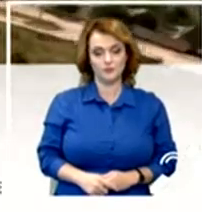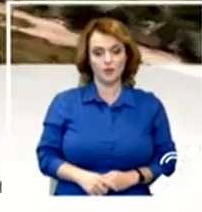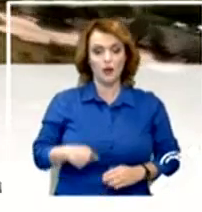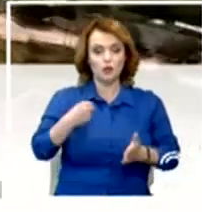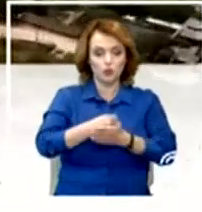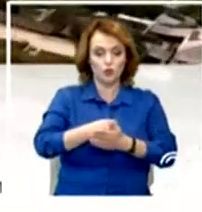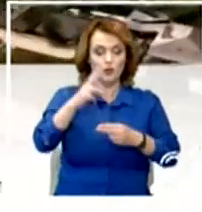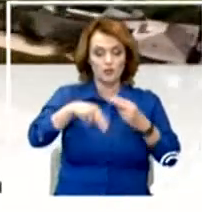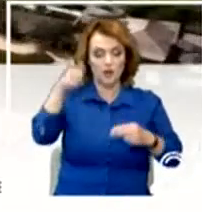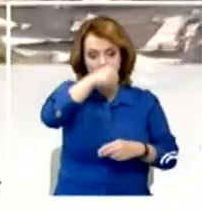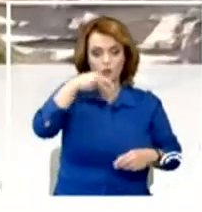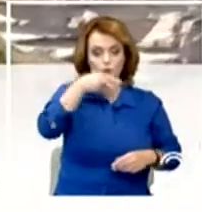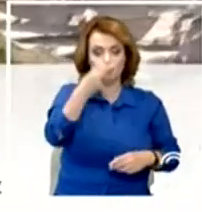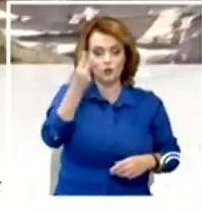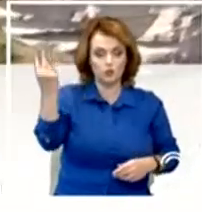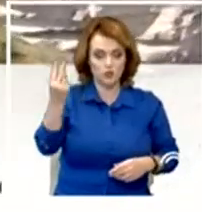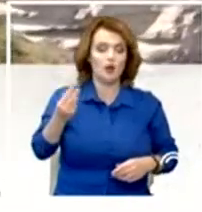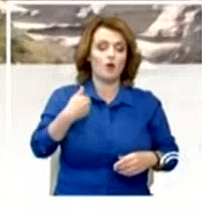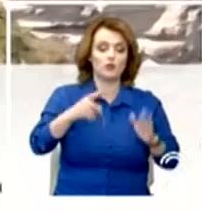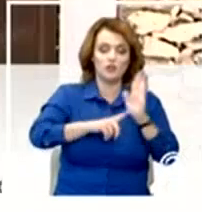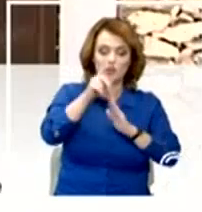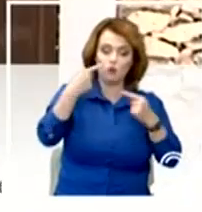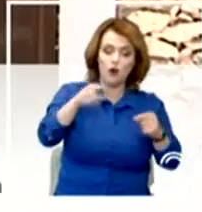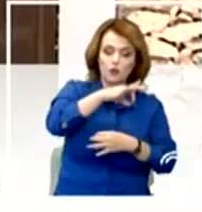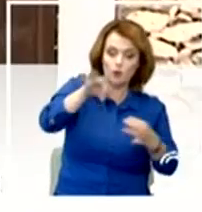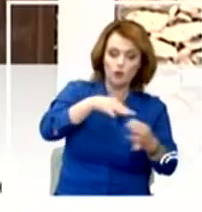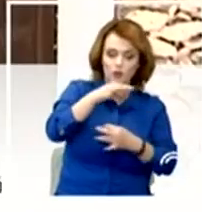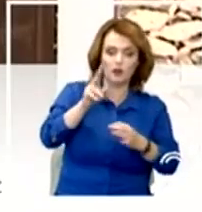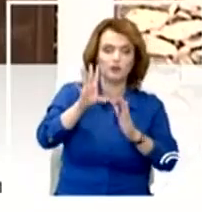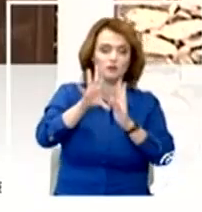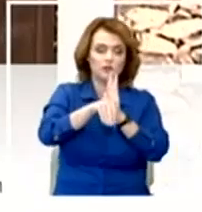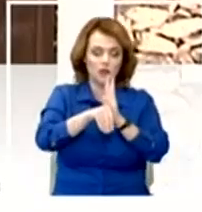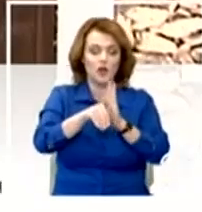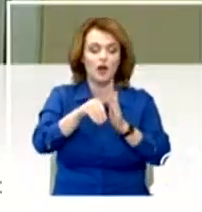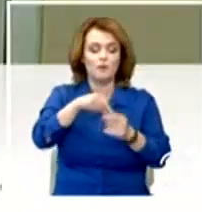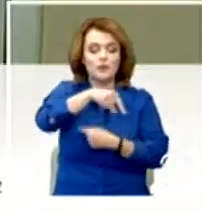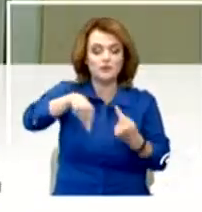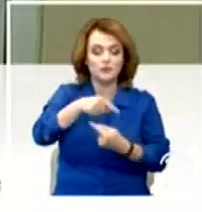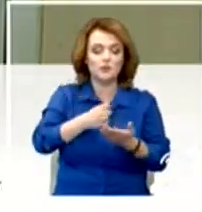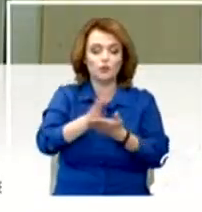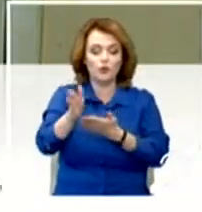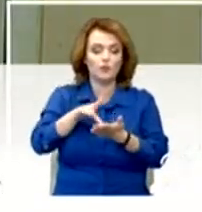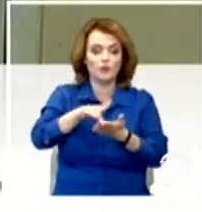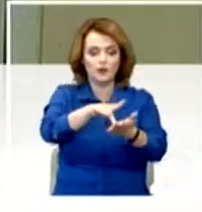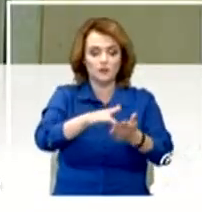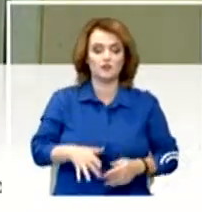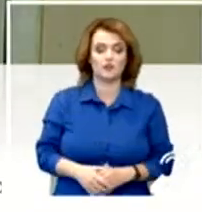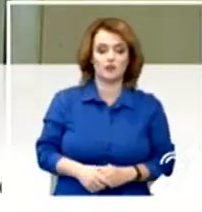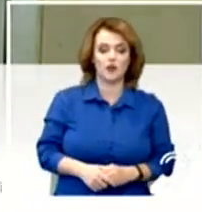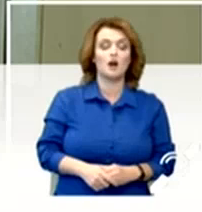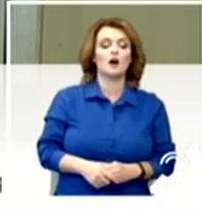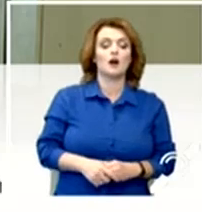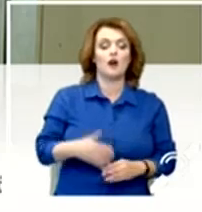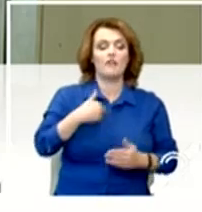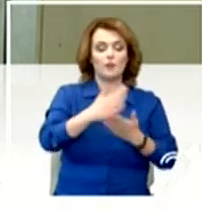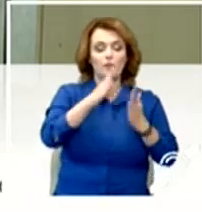tehnologice. Până la finele lui 2022 va fi dat startul unui proiect care vizează afacerile din turism. Programul dedicat turismului